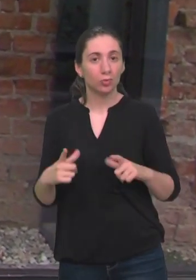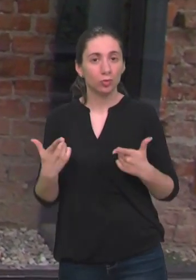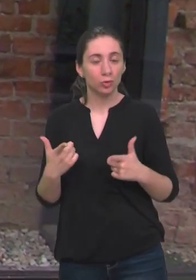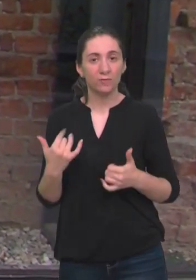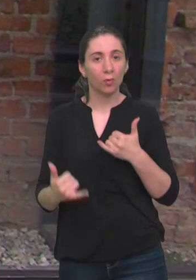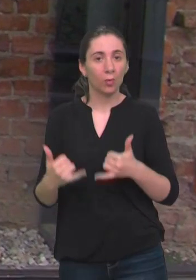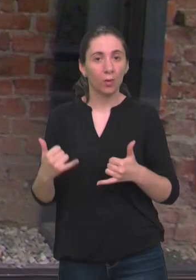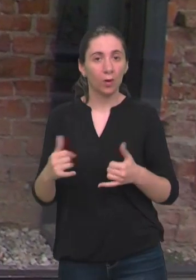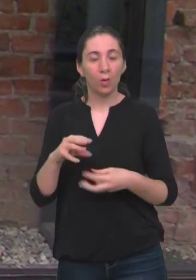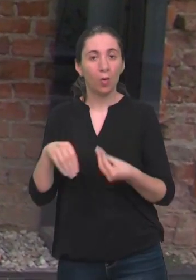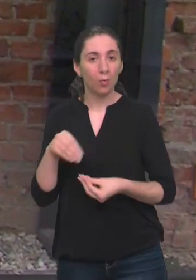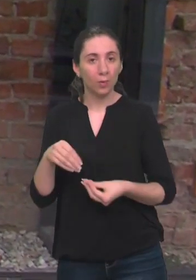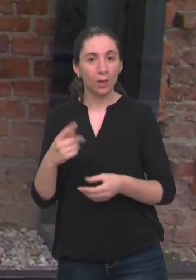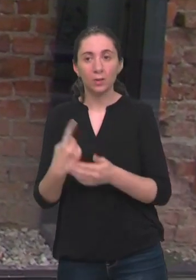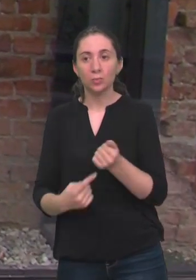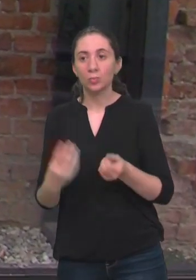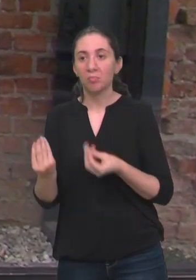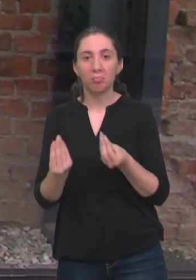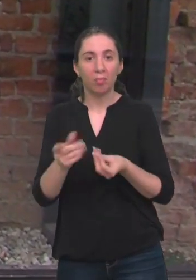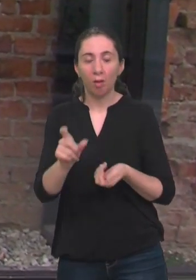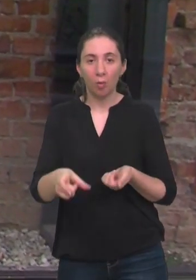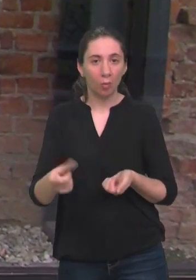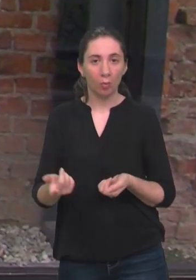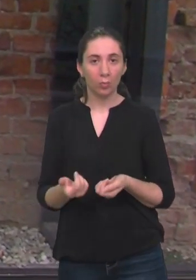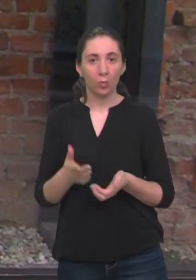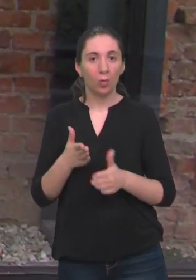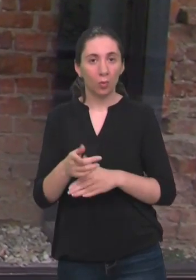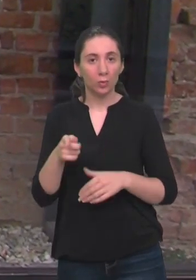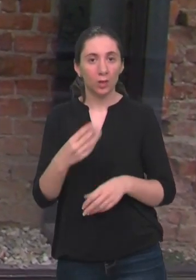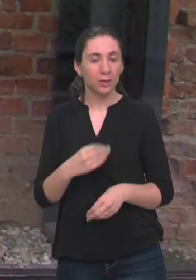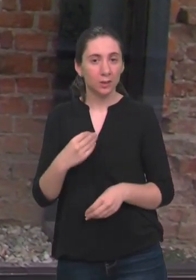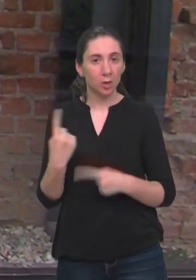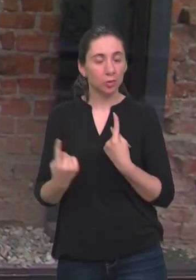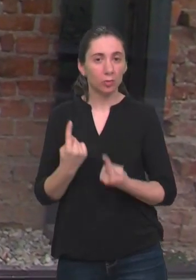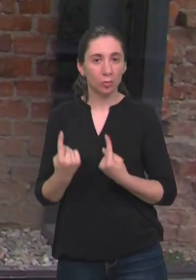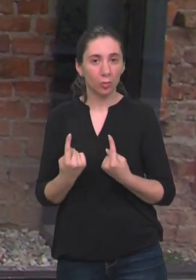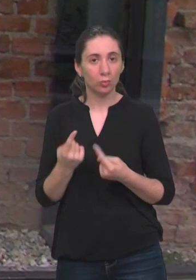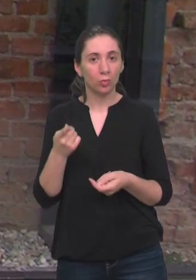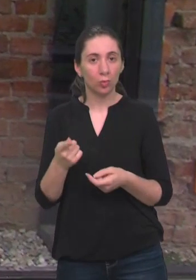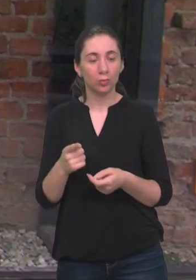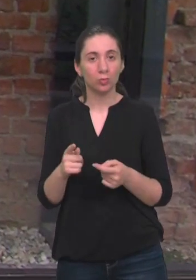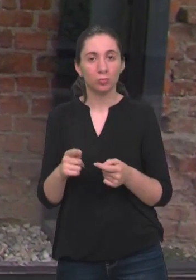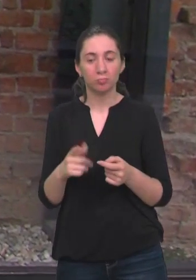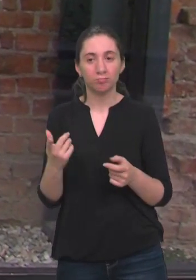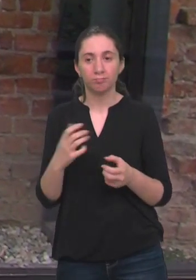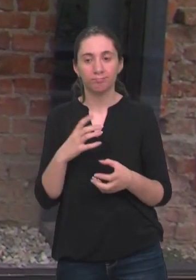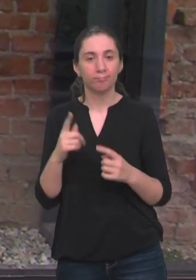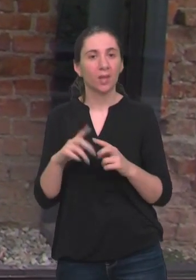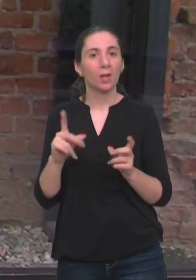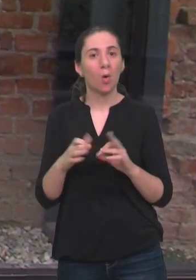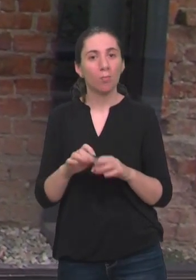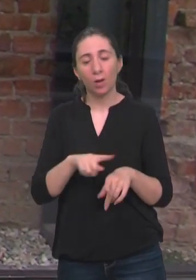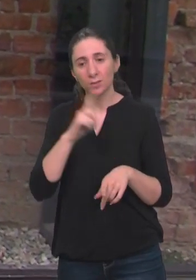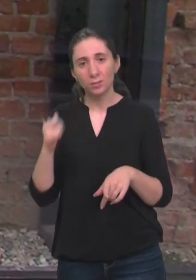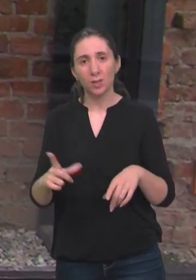ili obitelj izgubi nekoga kroz te strašne događaje, to su vam traume za cijeli život. I evo,